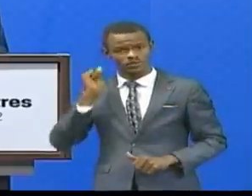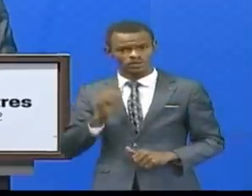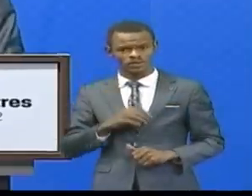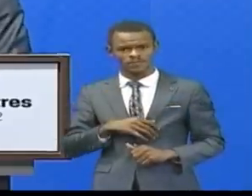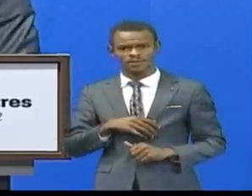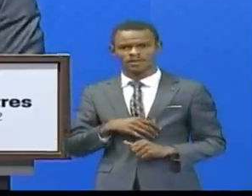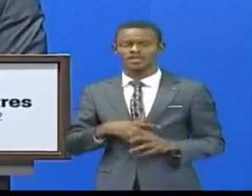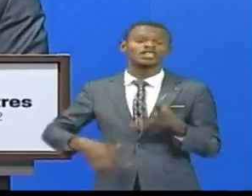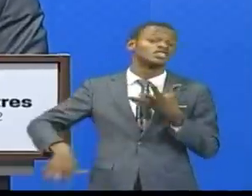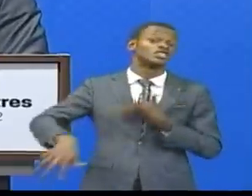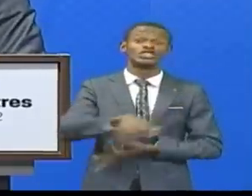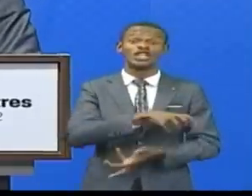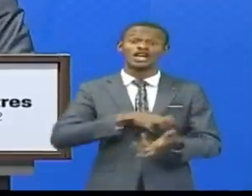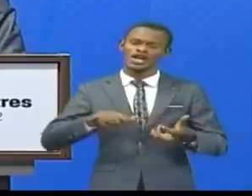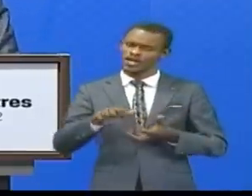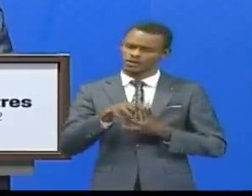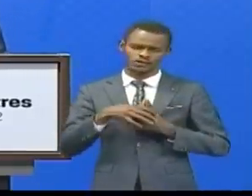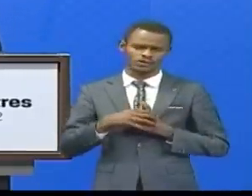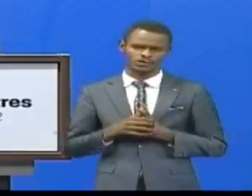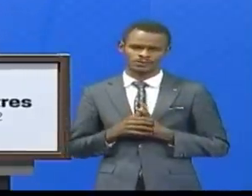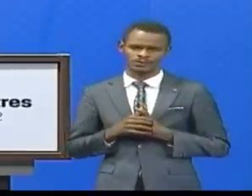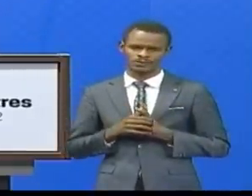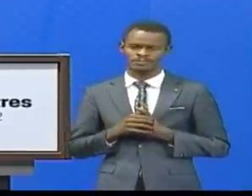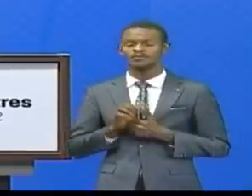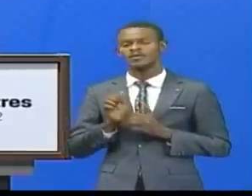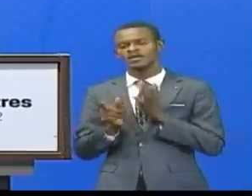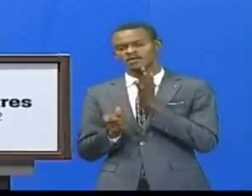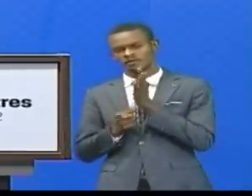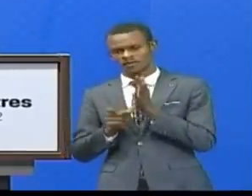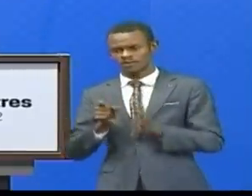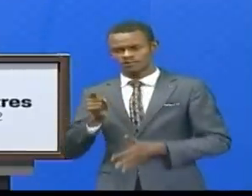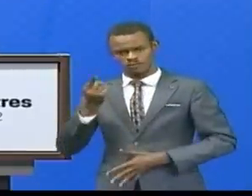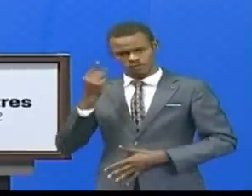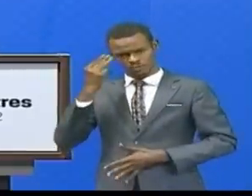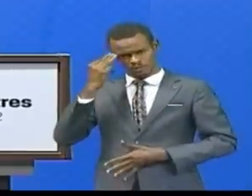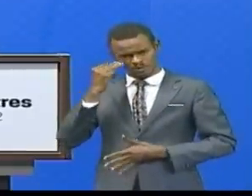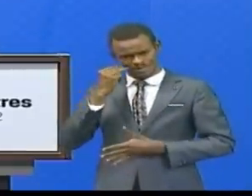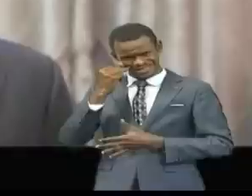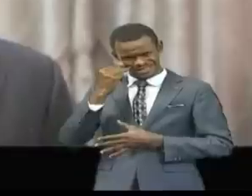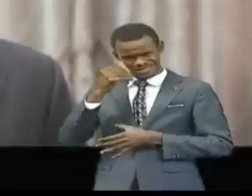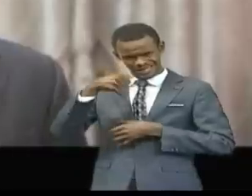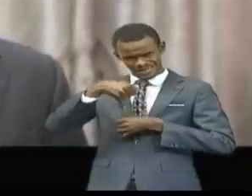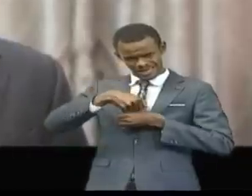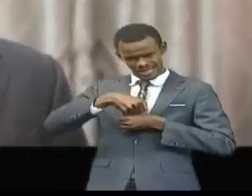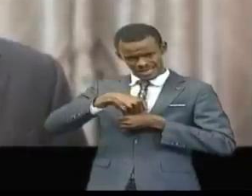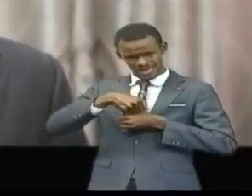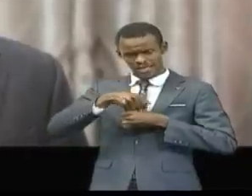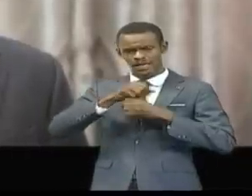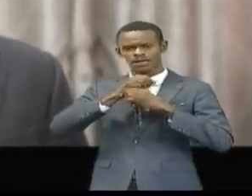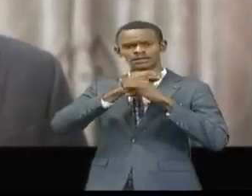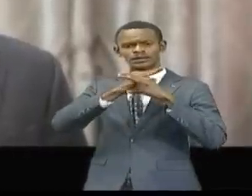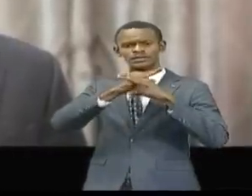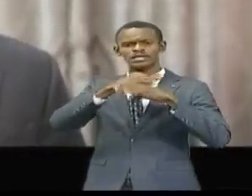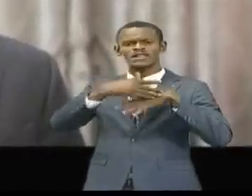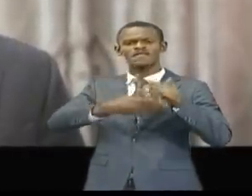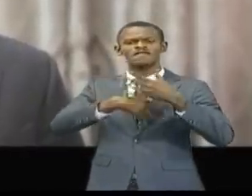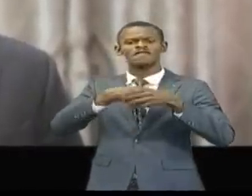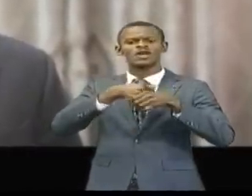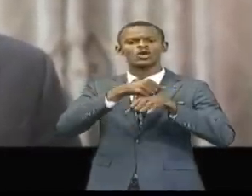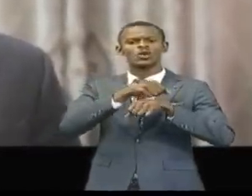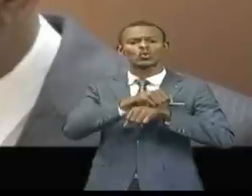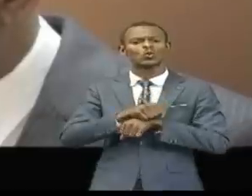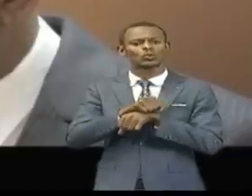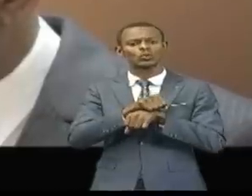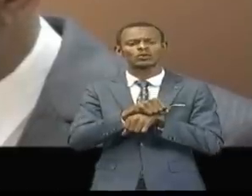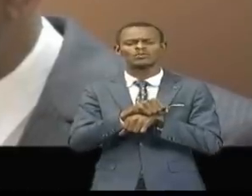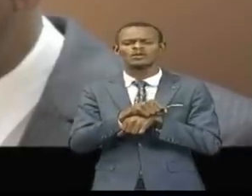l'Intérieur, Sécurité, Décentralisation et Affaires coutumières, a terminé son propos par informer les